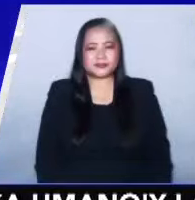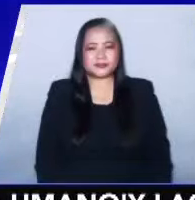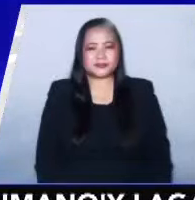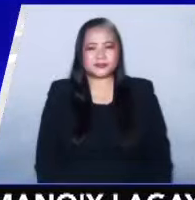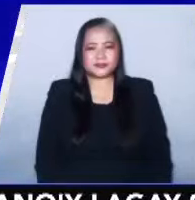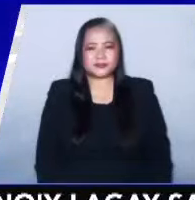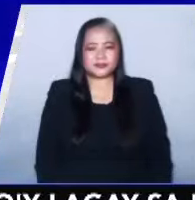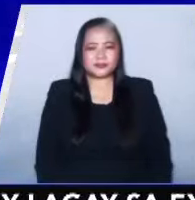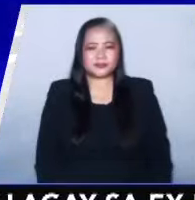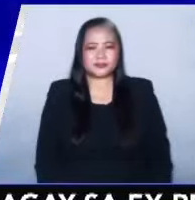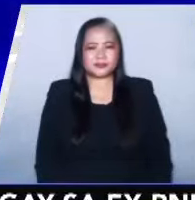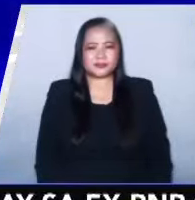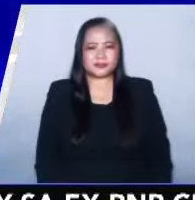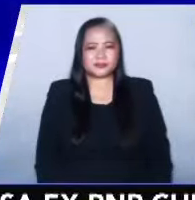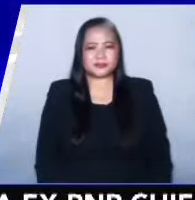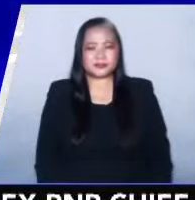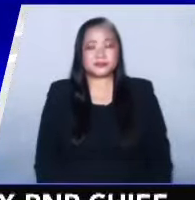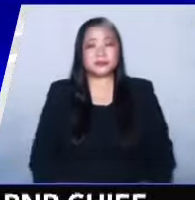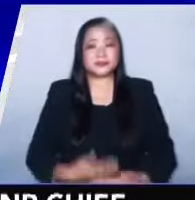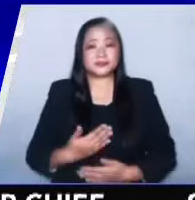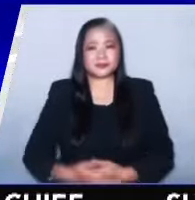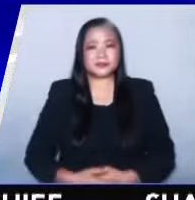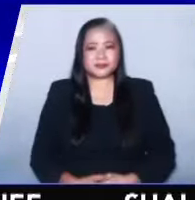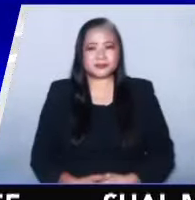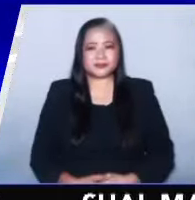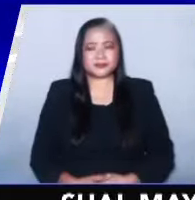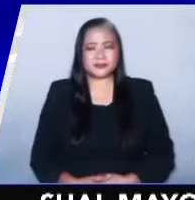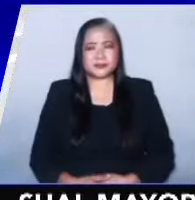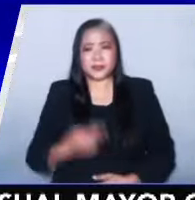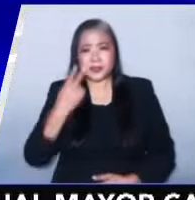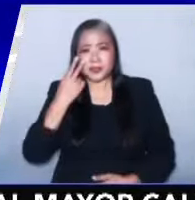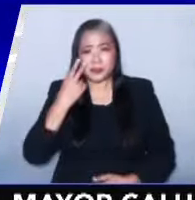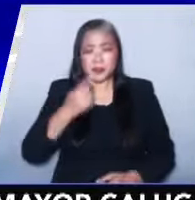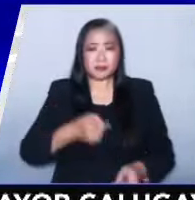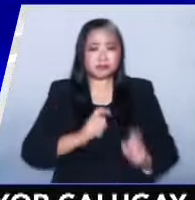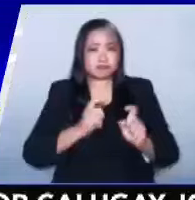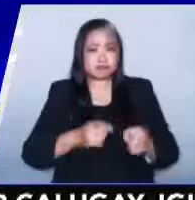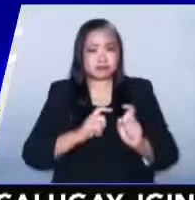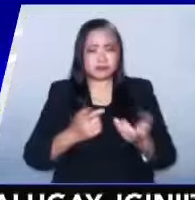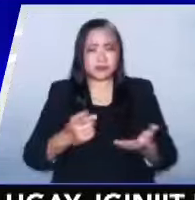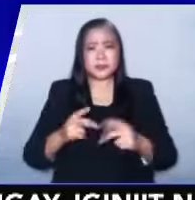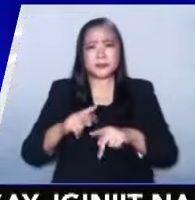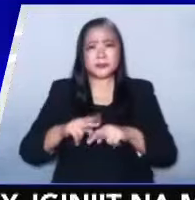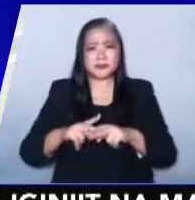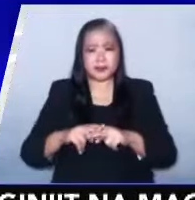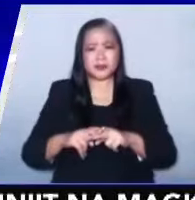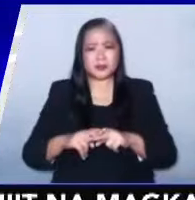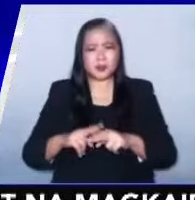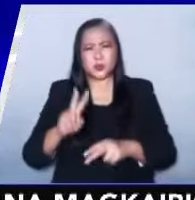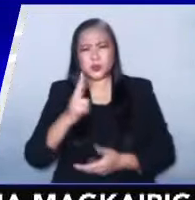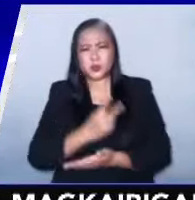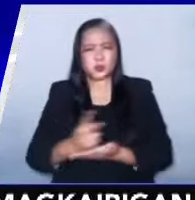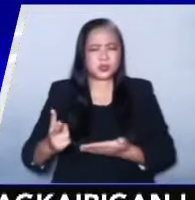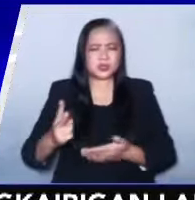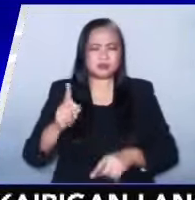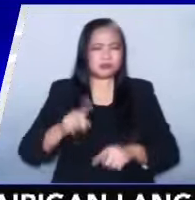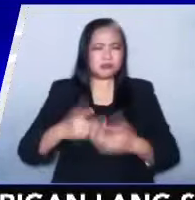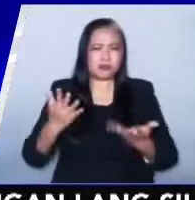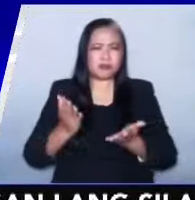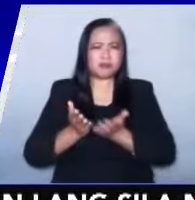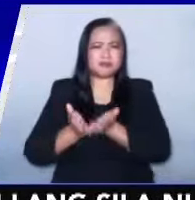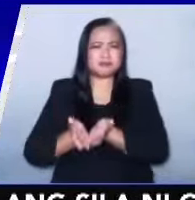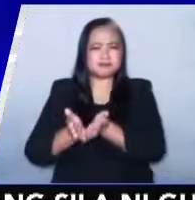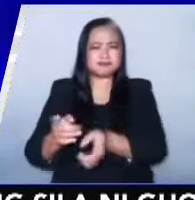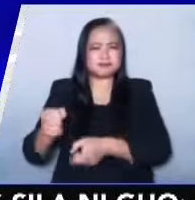Problemado na sa kanilang kita ang maraming manging isda sa Pangasinan dahil halos 2 linggo na silang hindi nakakapalaon. Dulot ng sunod-sunod